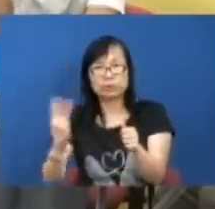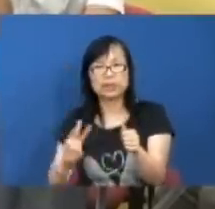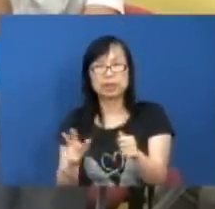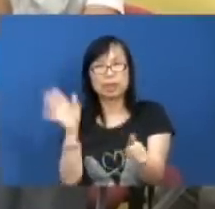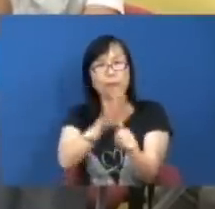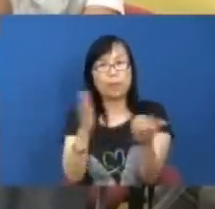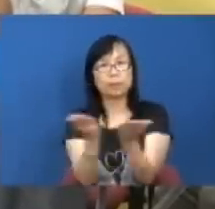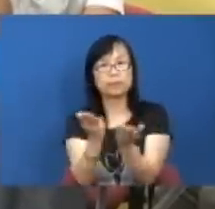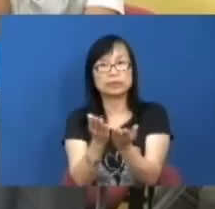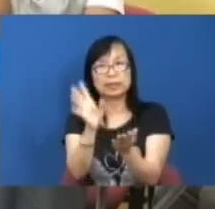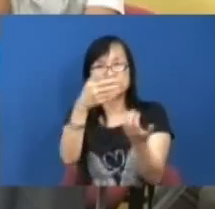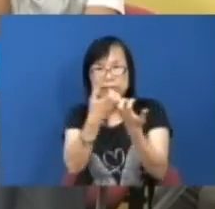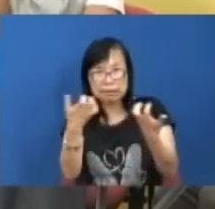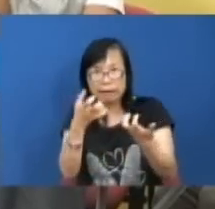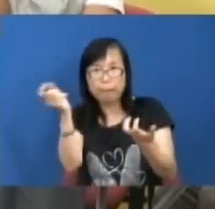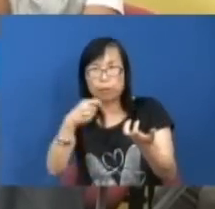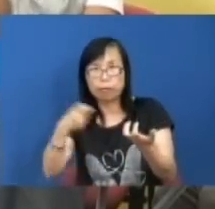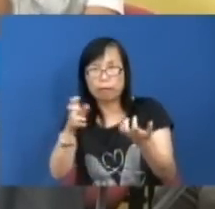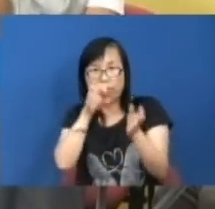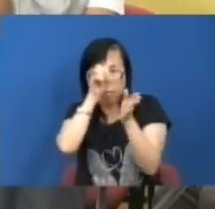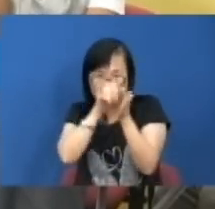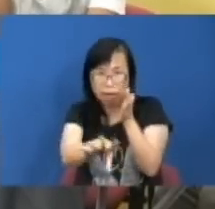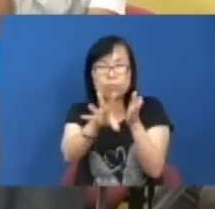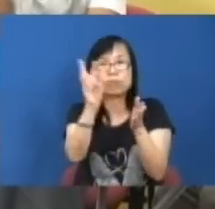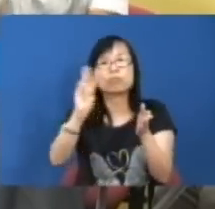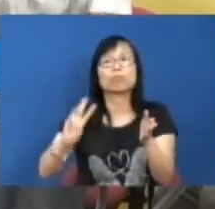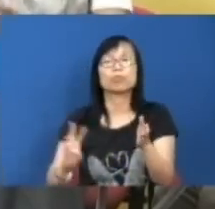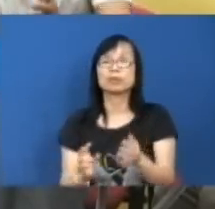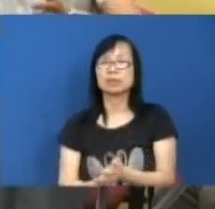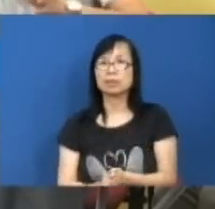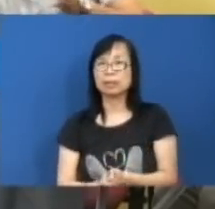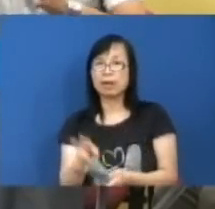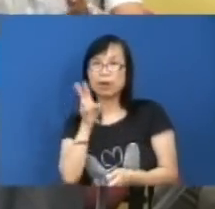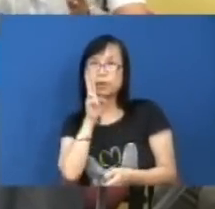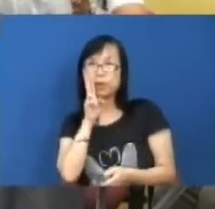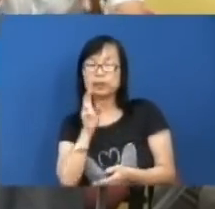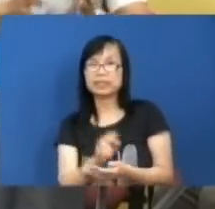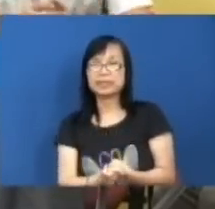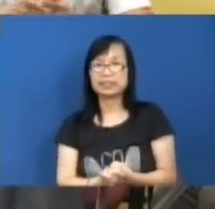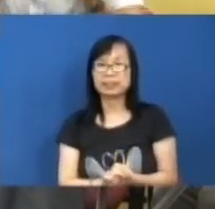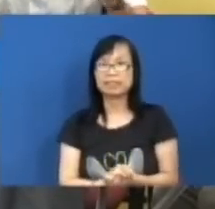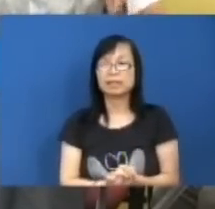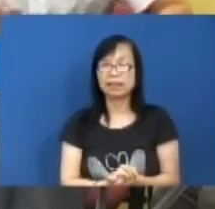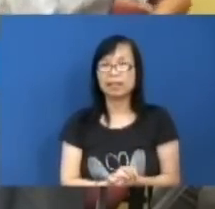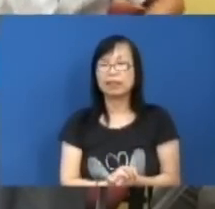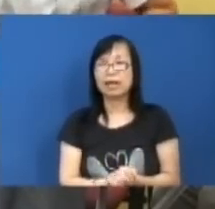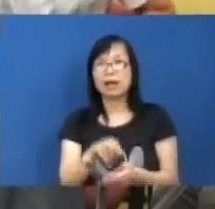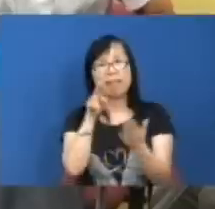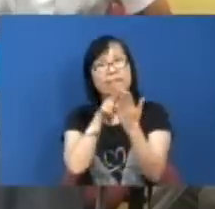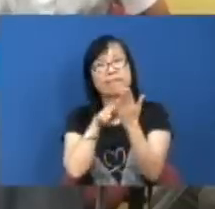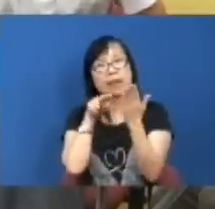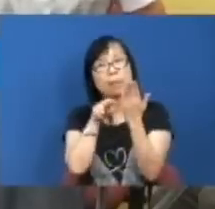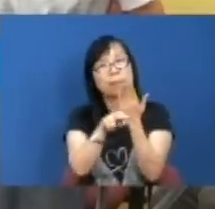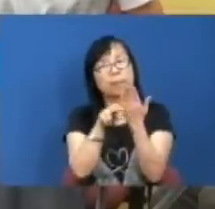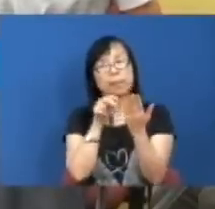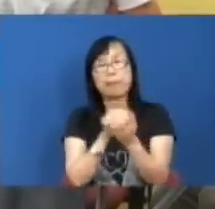保證咧嗰個裂痕咧唔會即刻咧會滲水咯。 明白，即係咪都類似咩 epoxy 啊嗰啲咁嘅？ 係啦，佢係透明嘅，咁